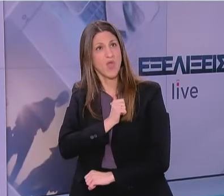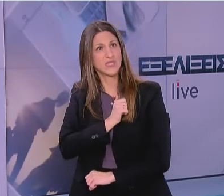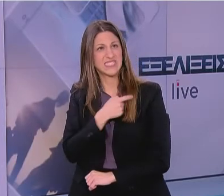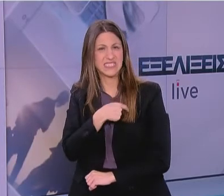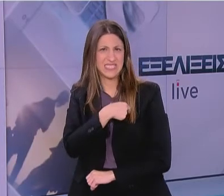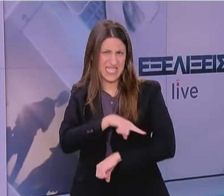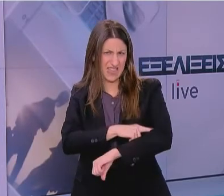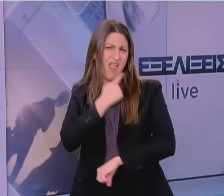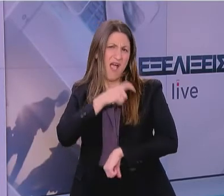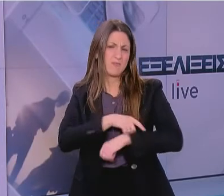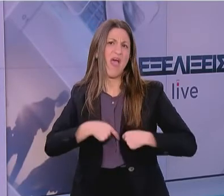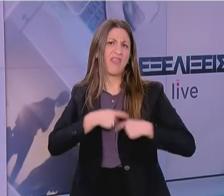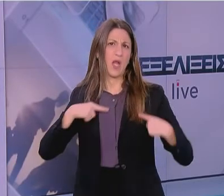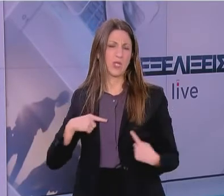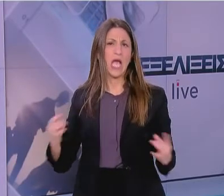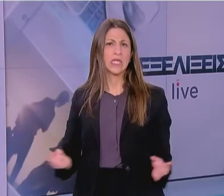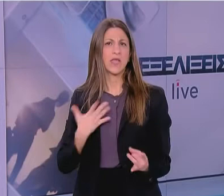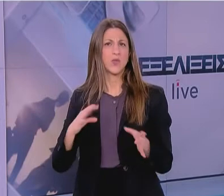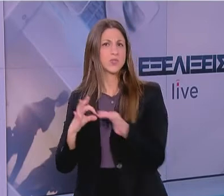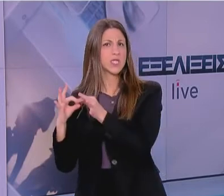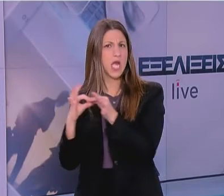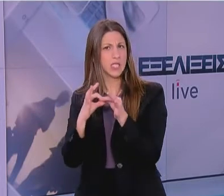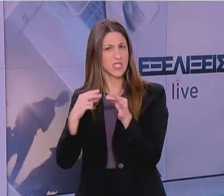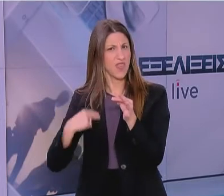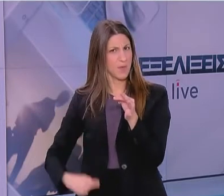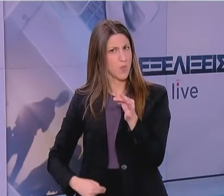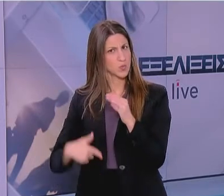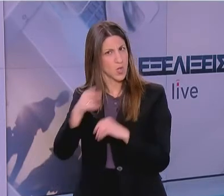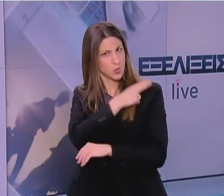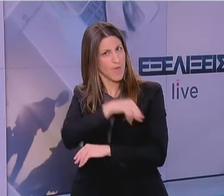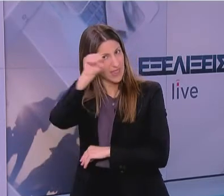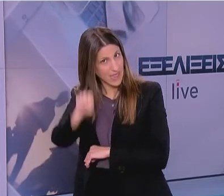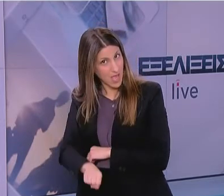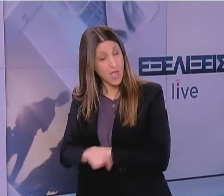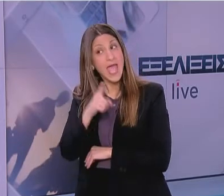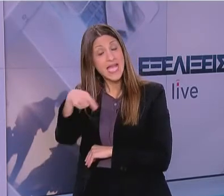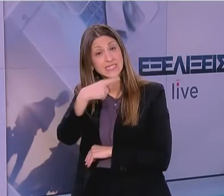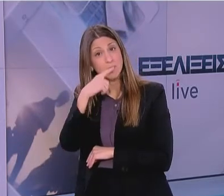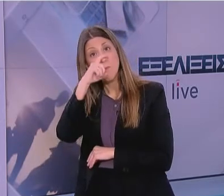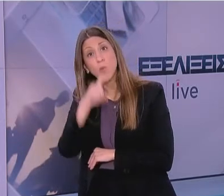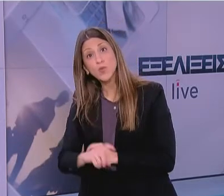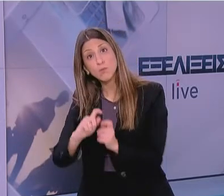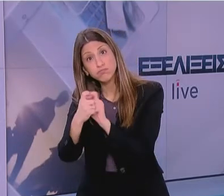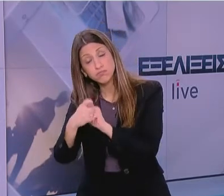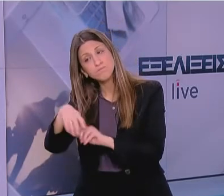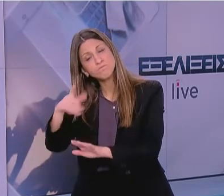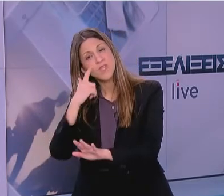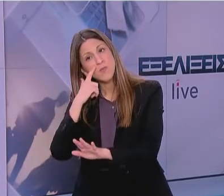αναγκαστική ένταξή τους στο σύστημα υγείας, να θυμίσω πάλι ότι στις πράξεις νομοθετικού